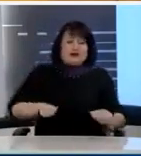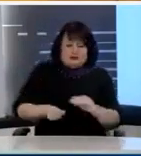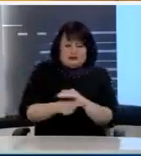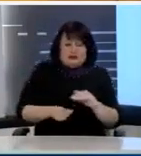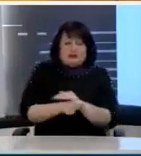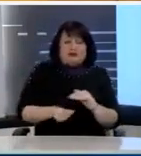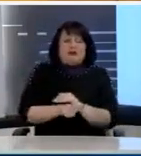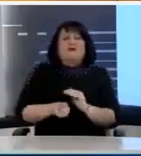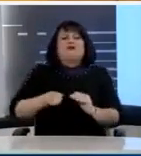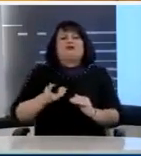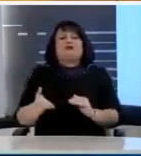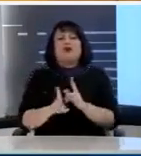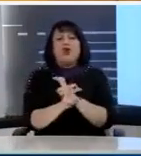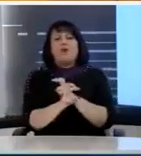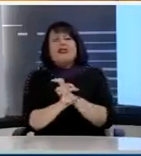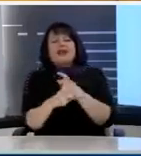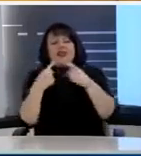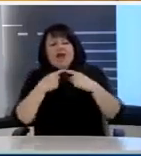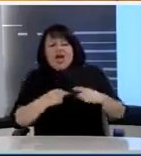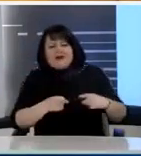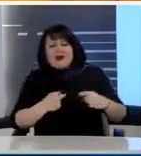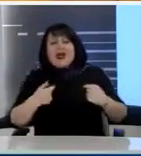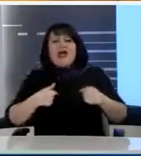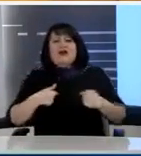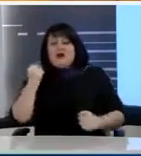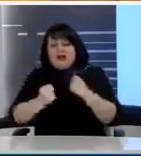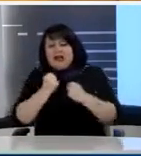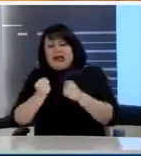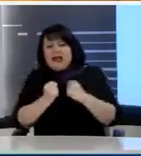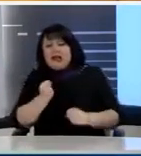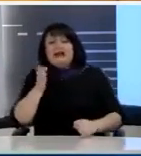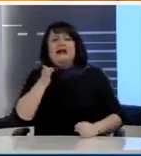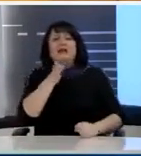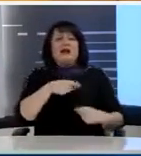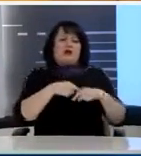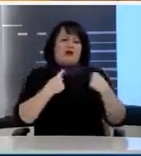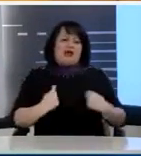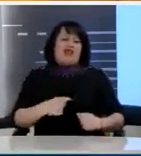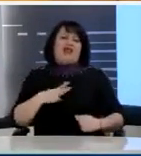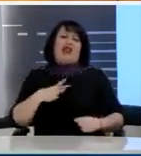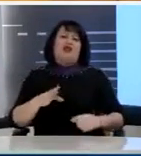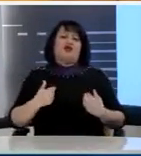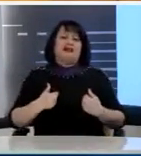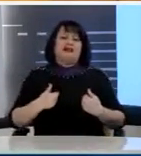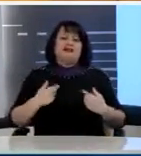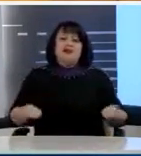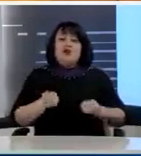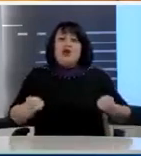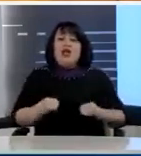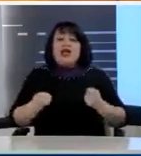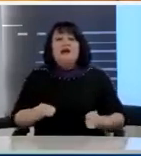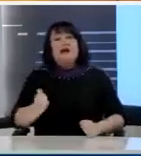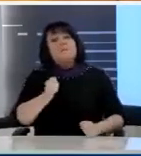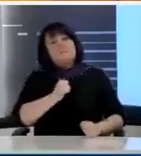ορθοπαιδικά έπεφταν σύννεφο εγώ να τρέχω στα γοριά και να κάνω εθελοντισμό. Κι όμως το έκανα